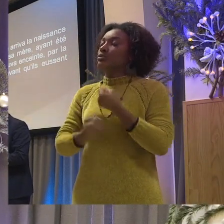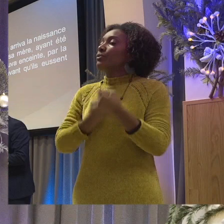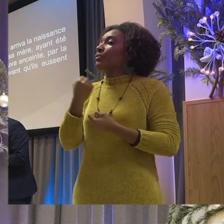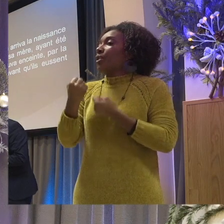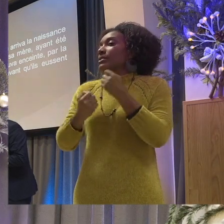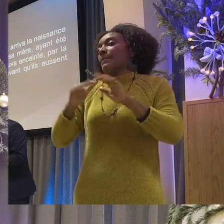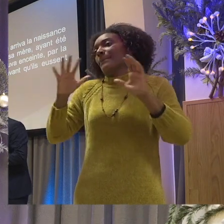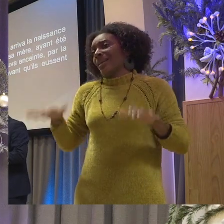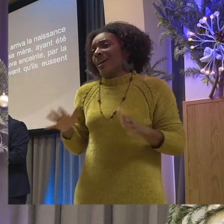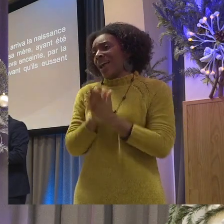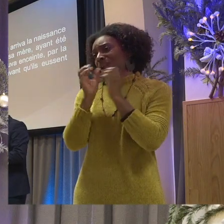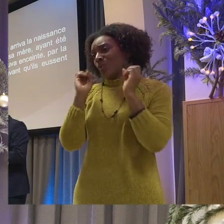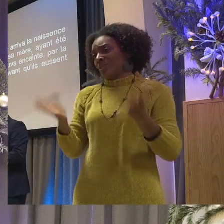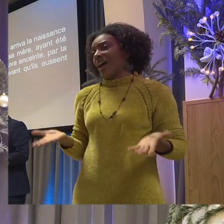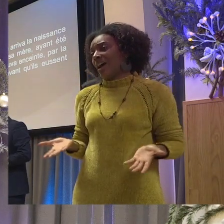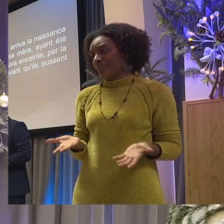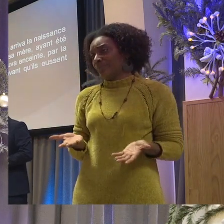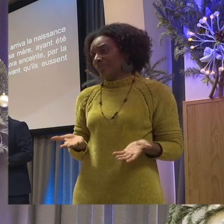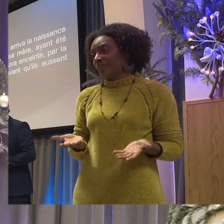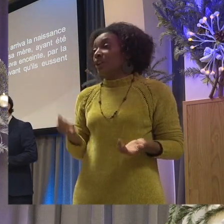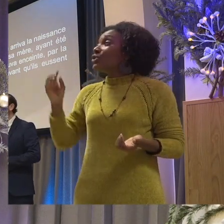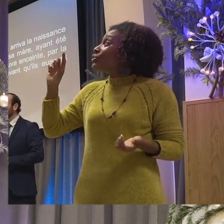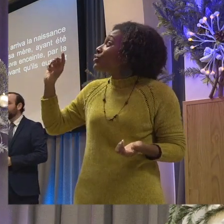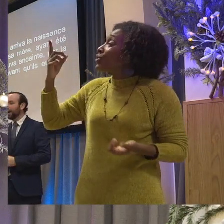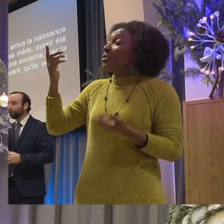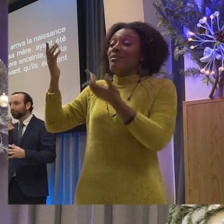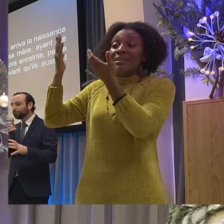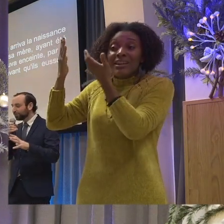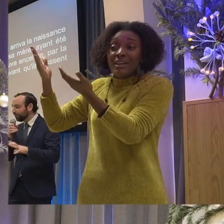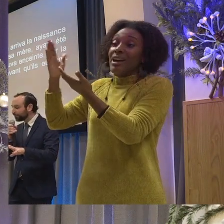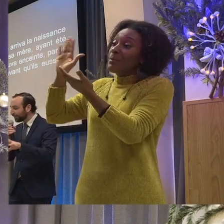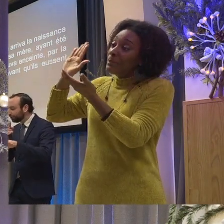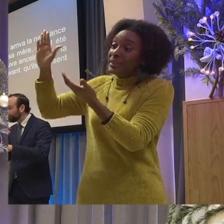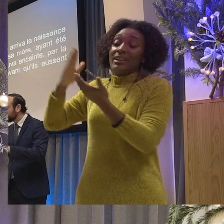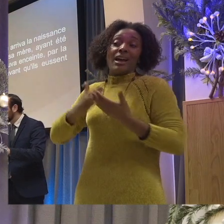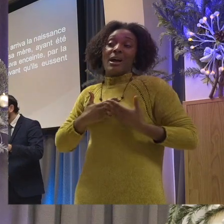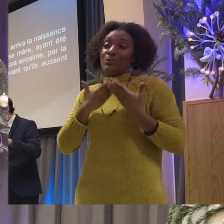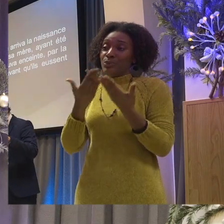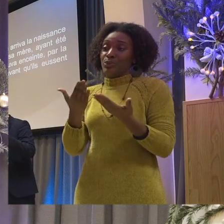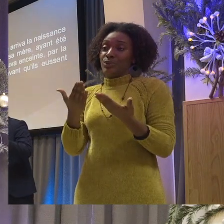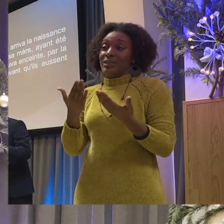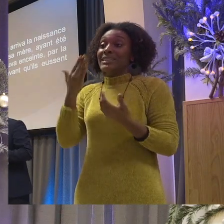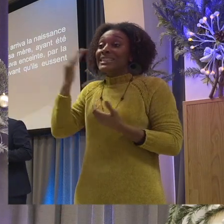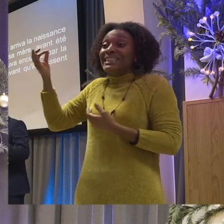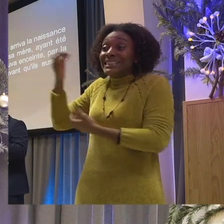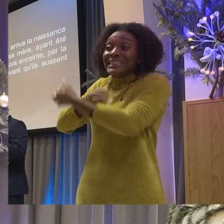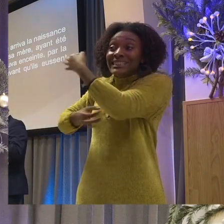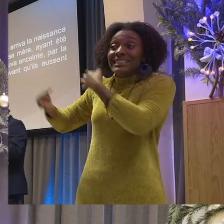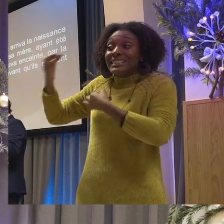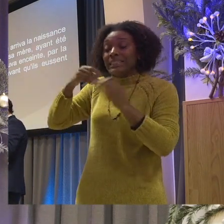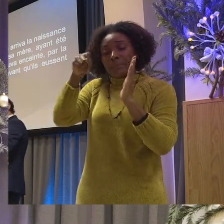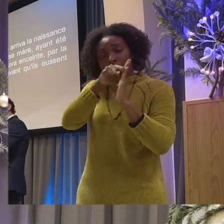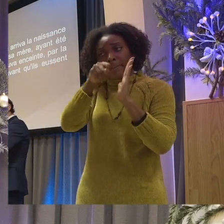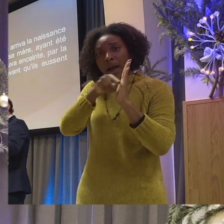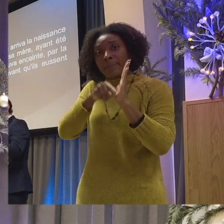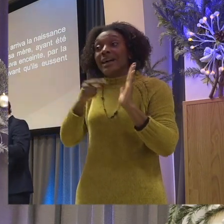souffrances. Alléluia! Dieu est amour. Alors tout ce qu'il nous a donné dans sa parole est fait